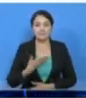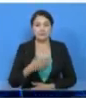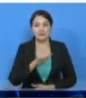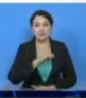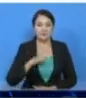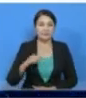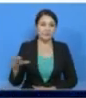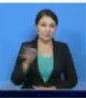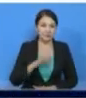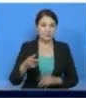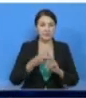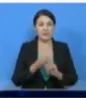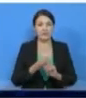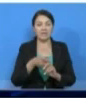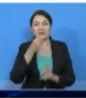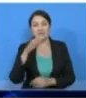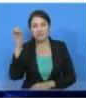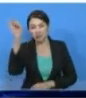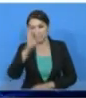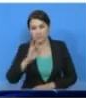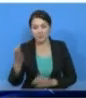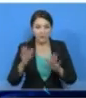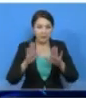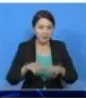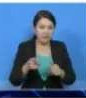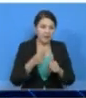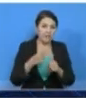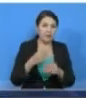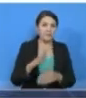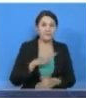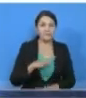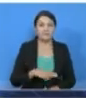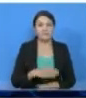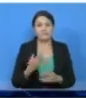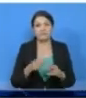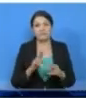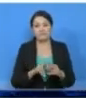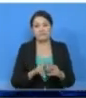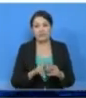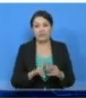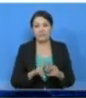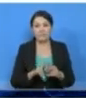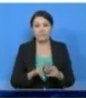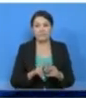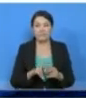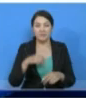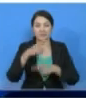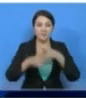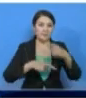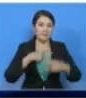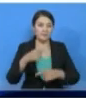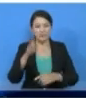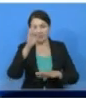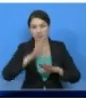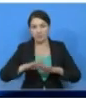өзіміз облысымызға байланысты жақсы тарихи орындардың атаулары ғой. Солар сол үшін мына болашақ мына